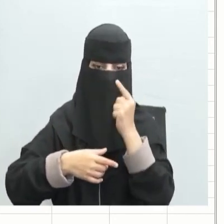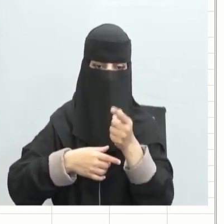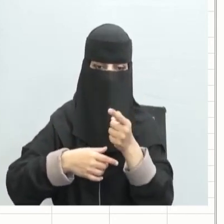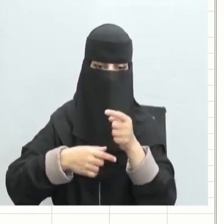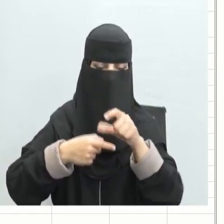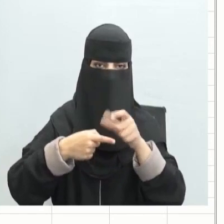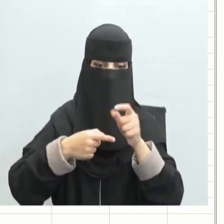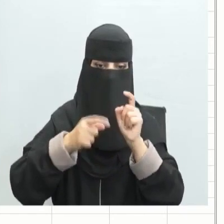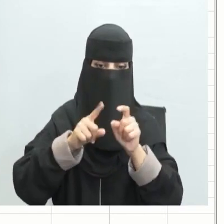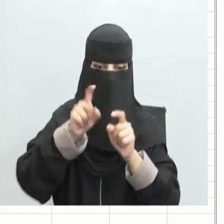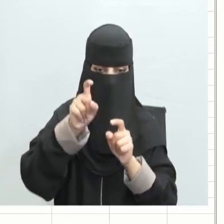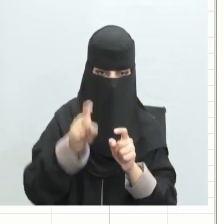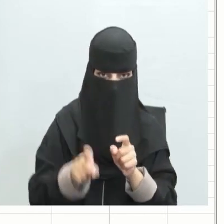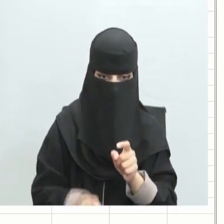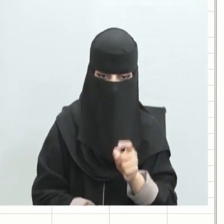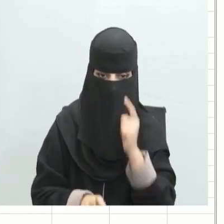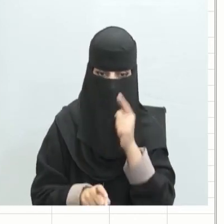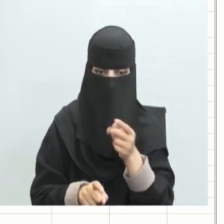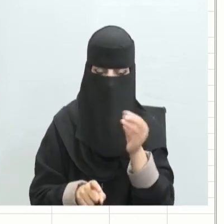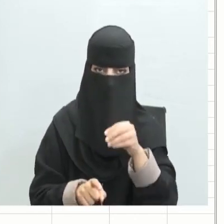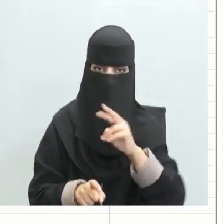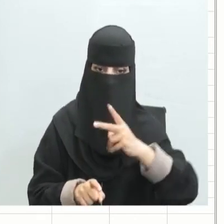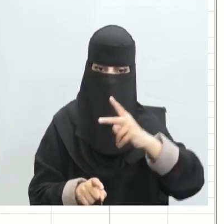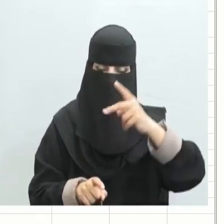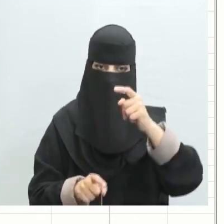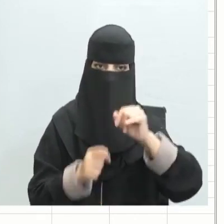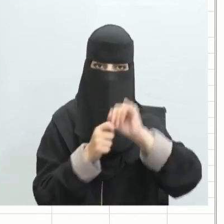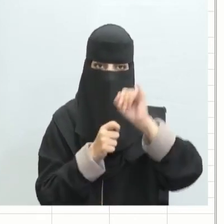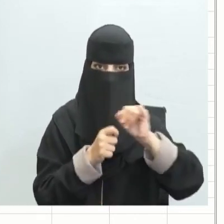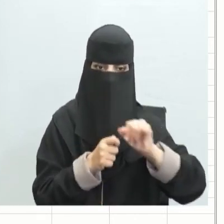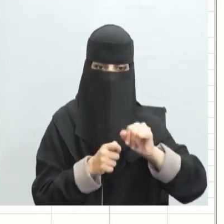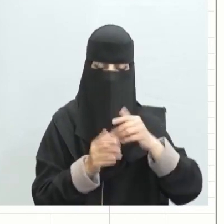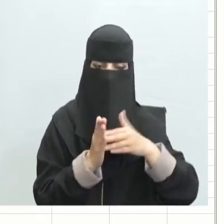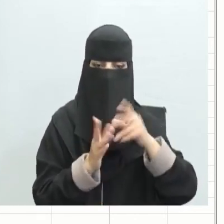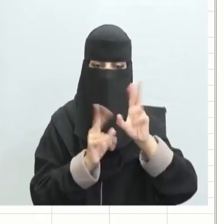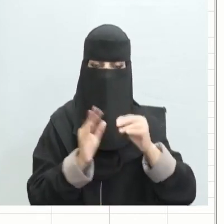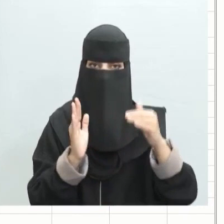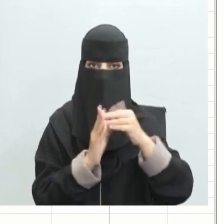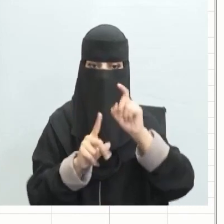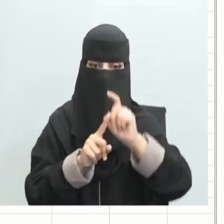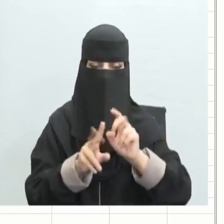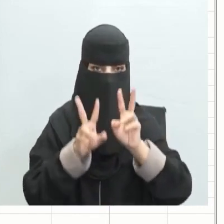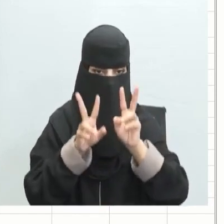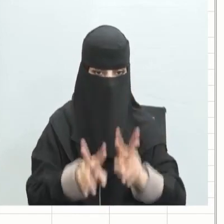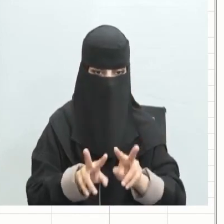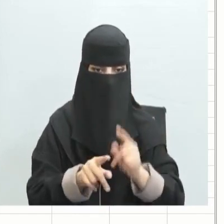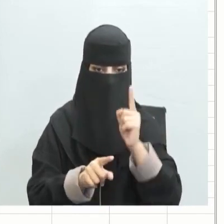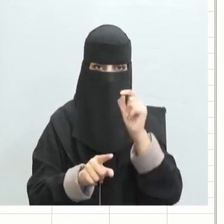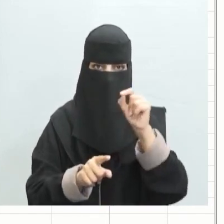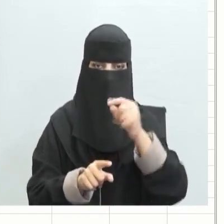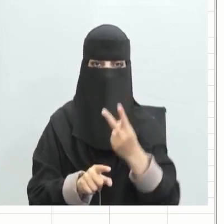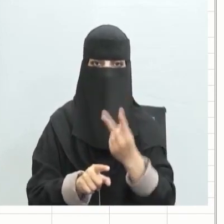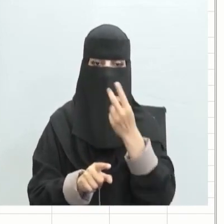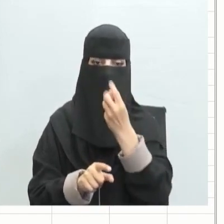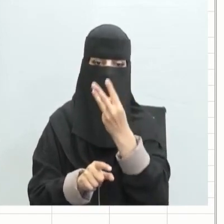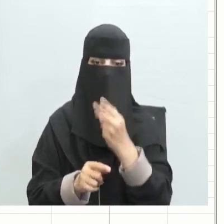تساوي جذر 3 وبالتالي لو انت غيرت اطوال المثلثات ايضا ستظل النسبه ثابته 1.7